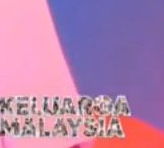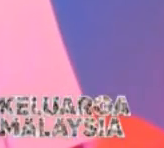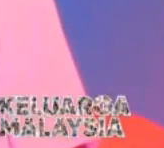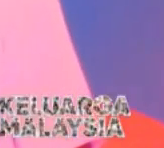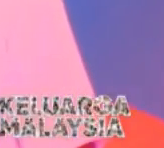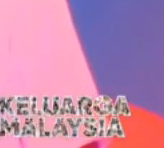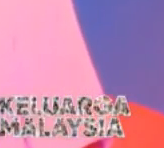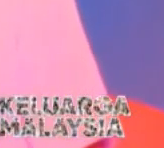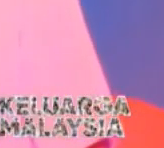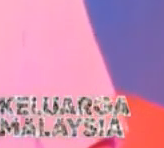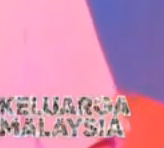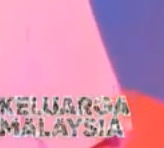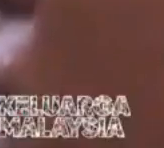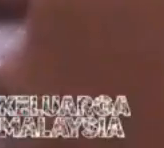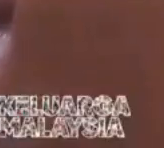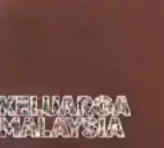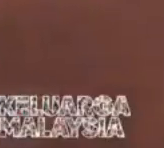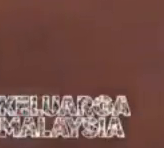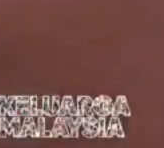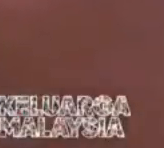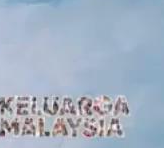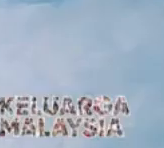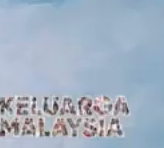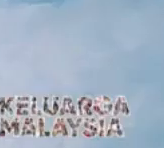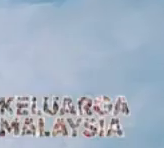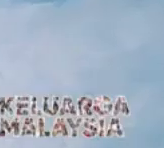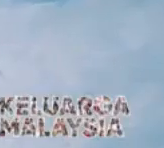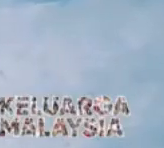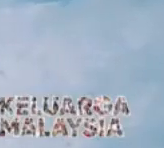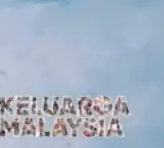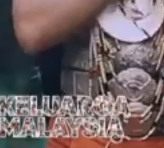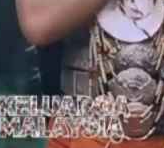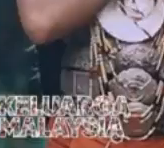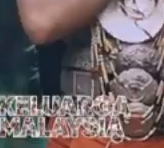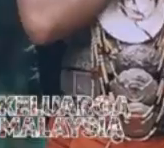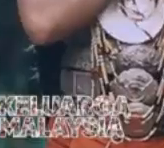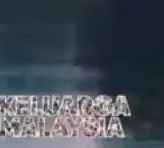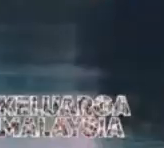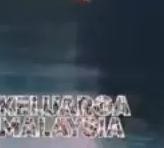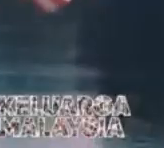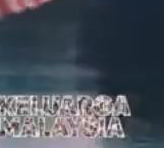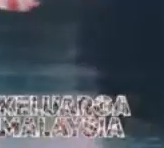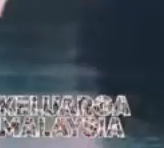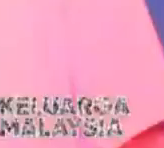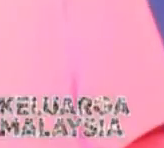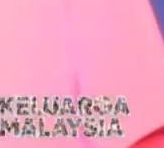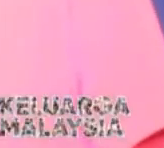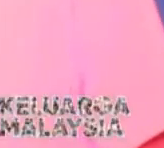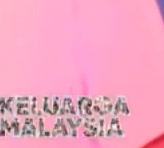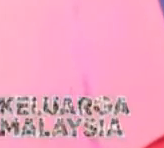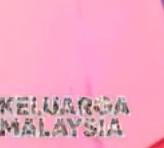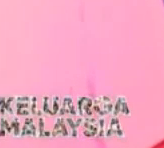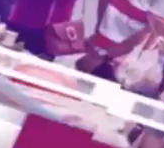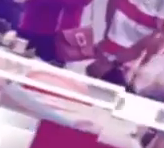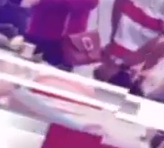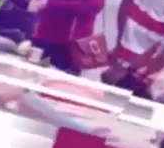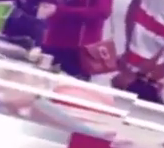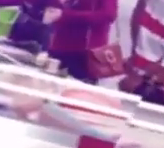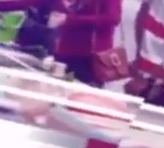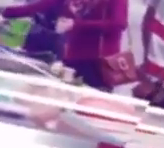SOP, kita tidak mungkin berjaya. Jadi kejayaan ini kejayaan keluarga. Kejayaan ini kejayaan kita.